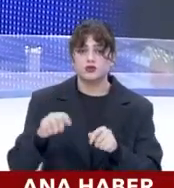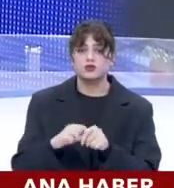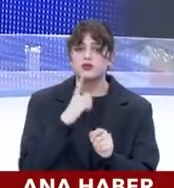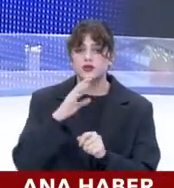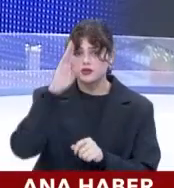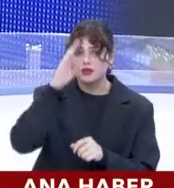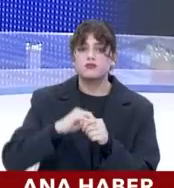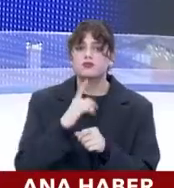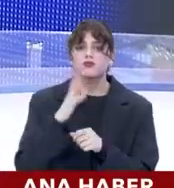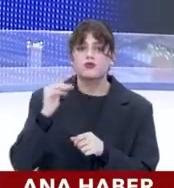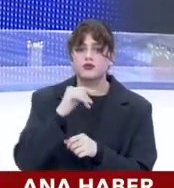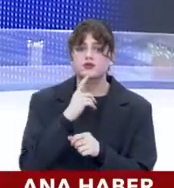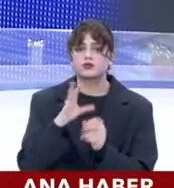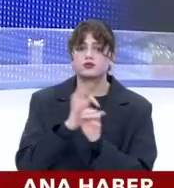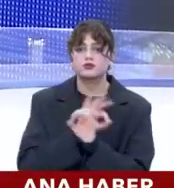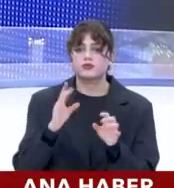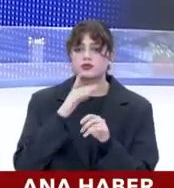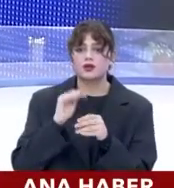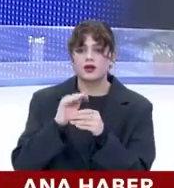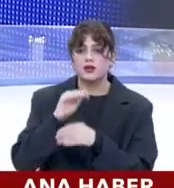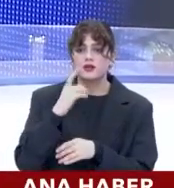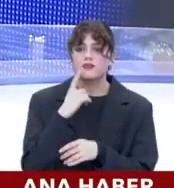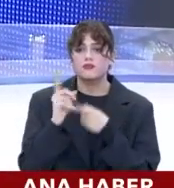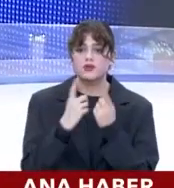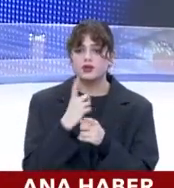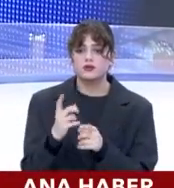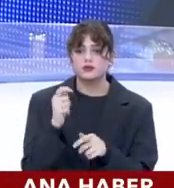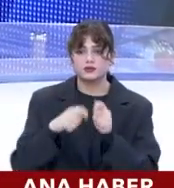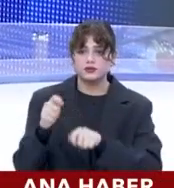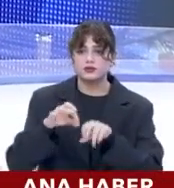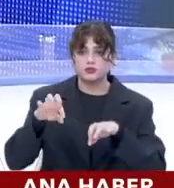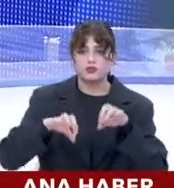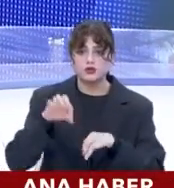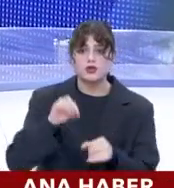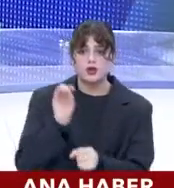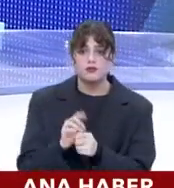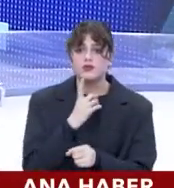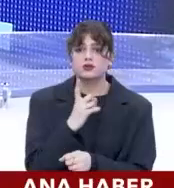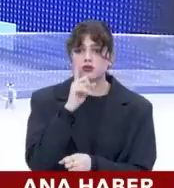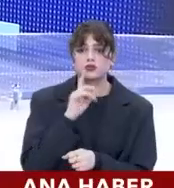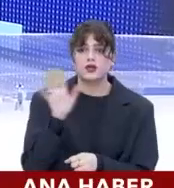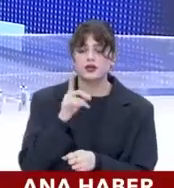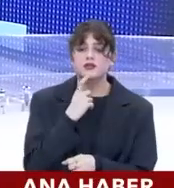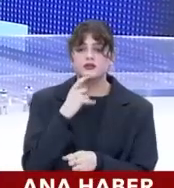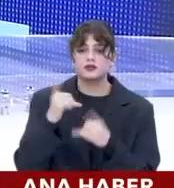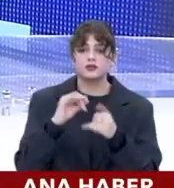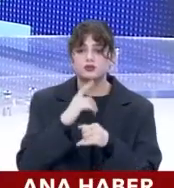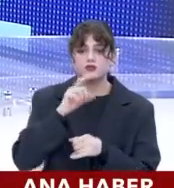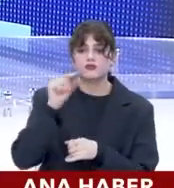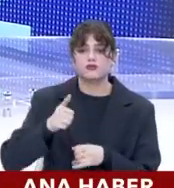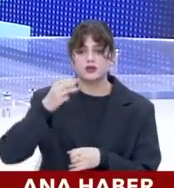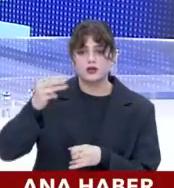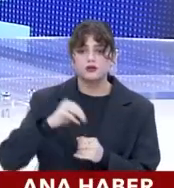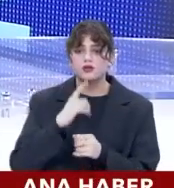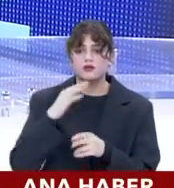İstanbul Menkul Kıymetler Borsası fevkalade hayati bir organizasyon. İşte Gong'un 150. yılı, Cumhurbaşkanı